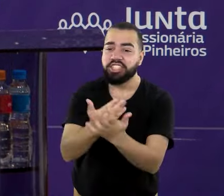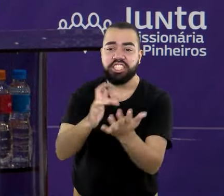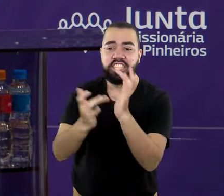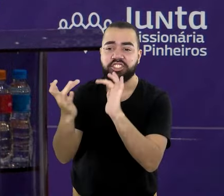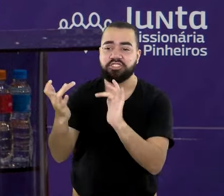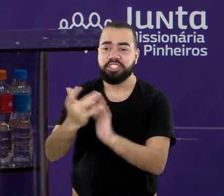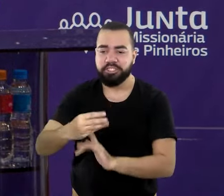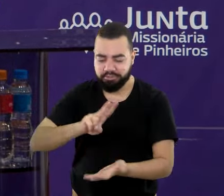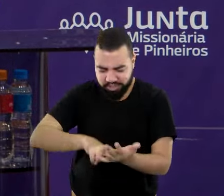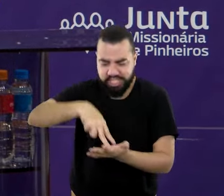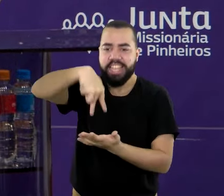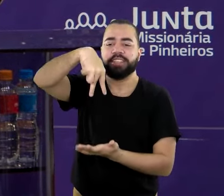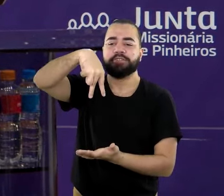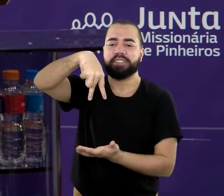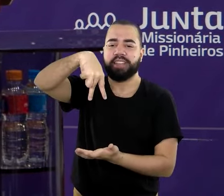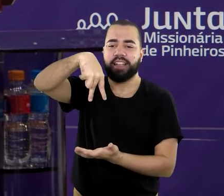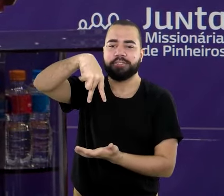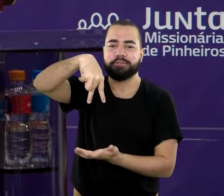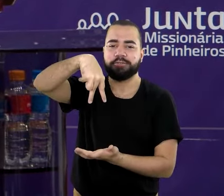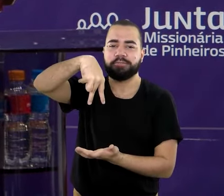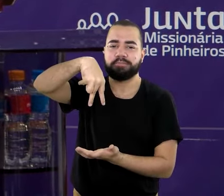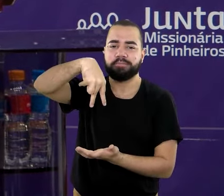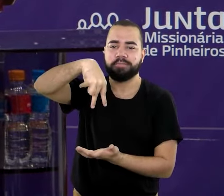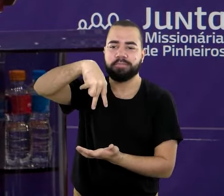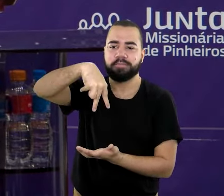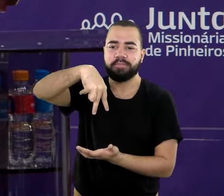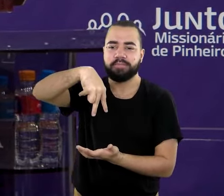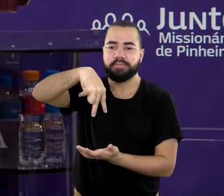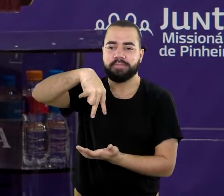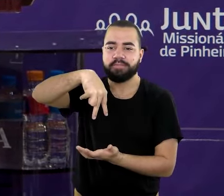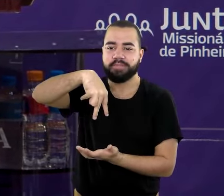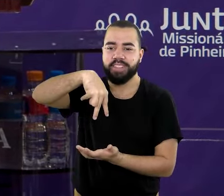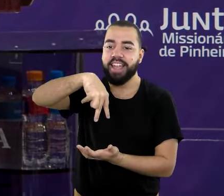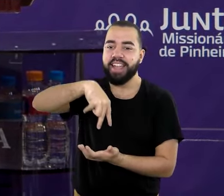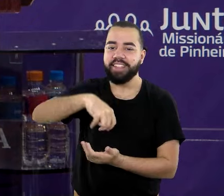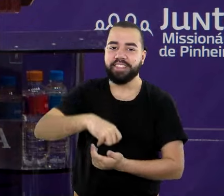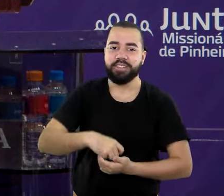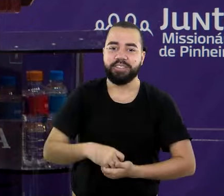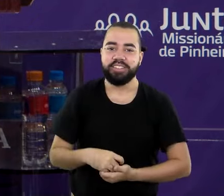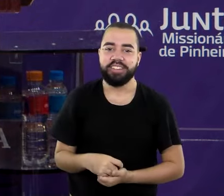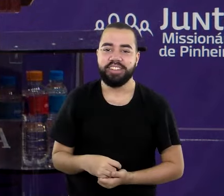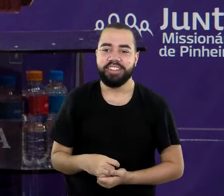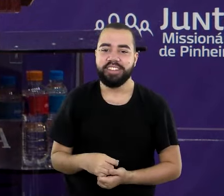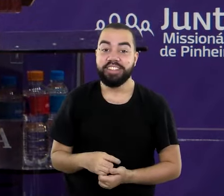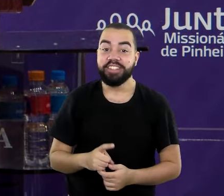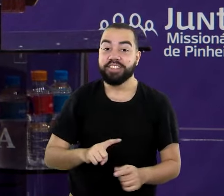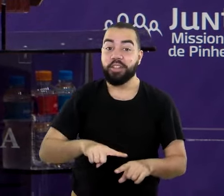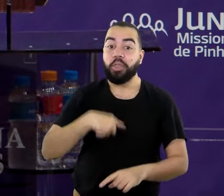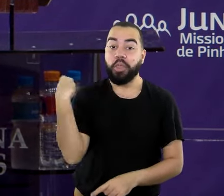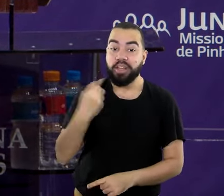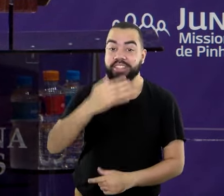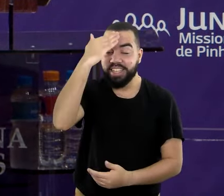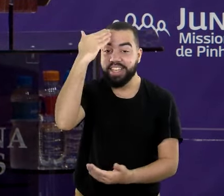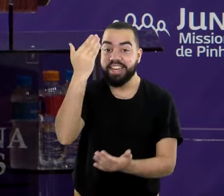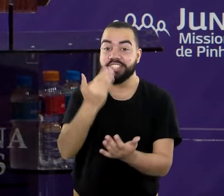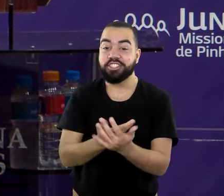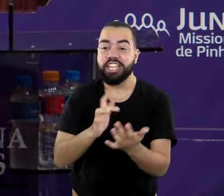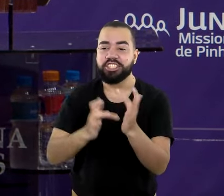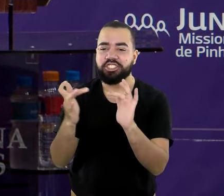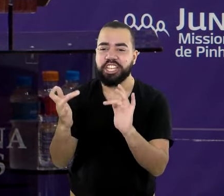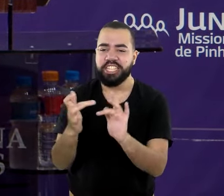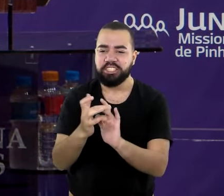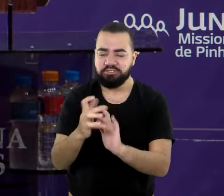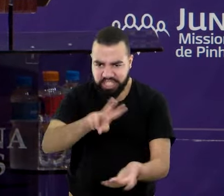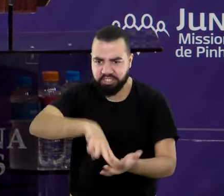ressurreto. 부활의 예수님은 사망을 이기게 해 주셨습니다. E esse Jesus ressurreto venceu a